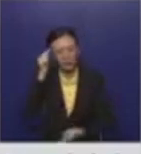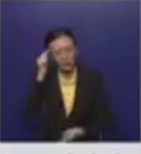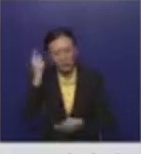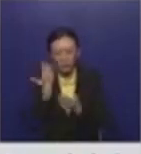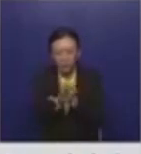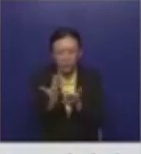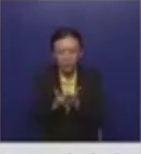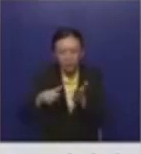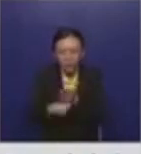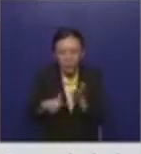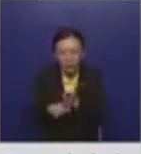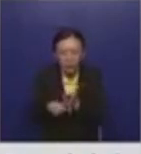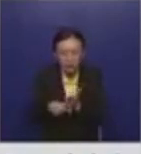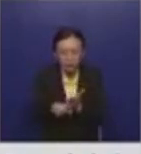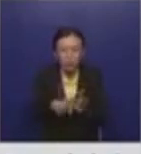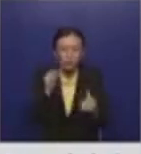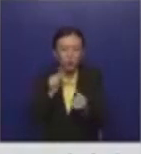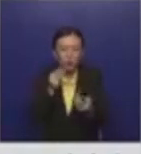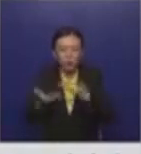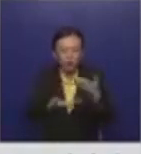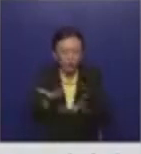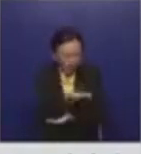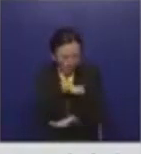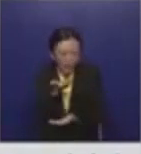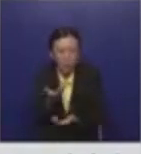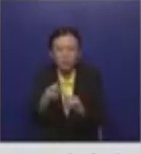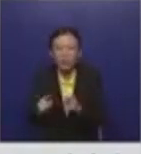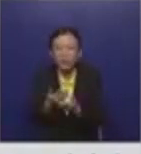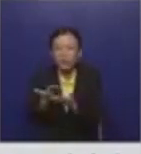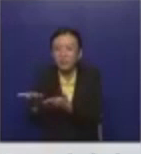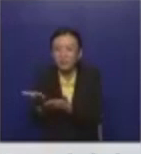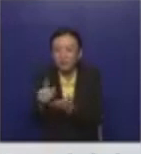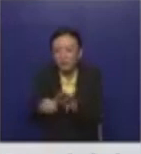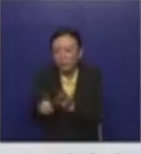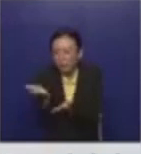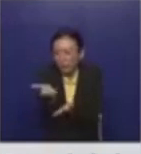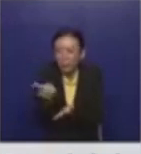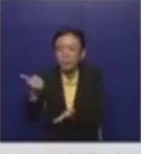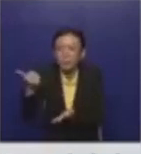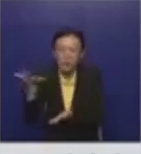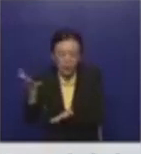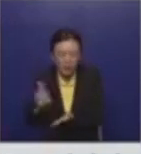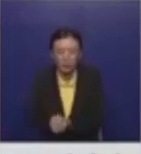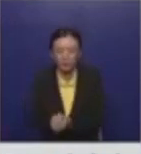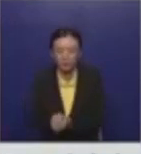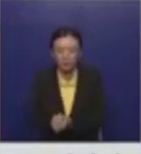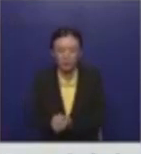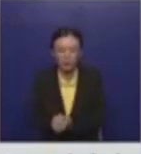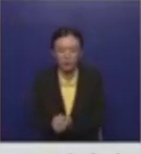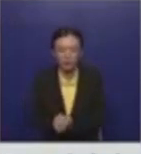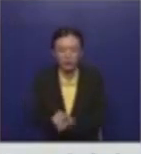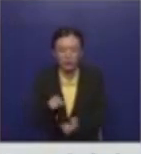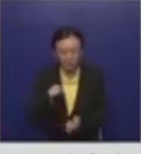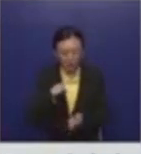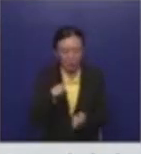ภาษีแวดจากภาษีขายโดยไม่ให้หักภาษีซื้อเป็นภาษีขายโดยไม่ให้ภาษีซื้อจากผู้ให้ประกอบการเป็นผู้